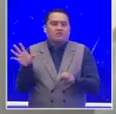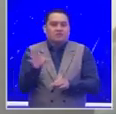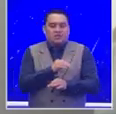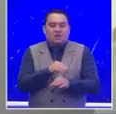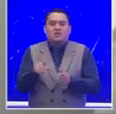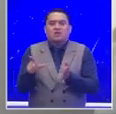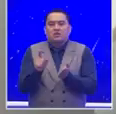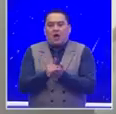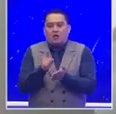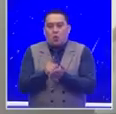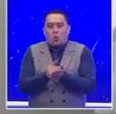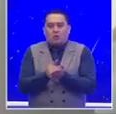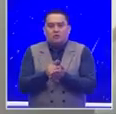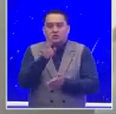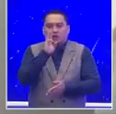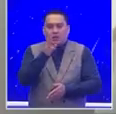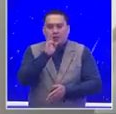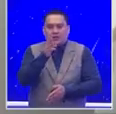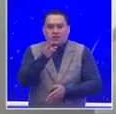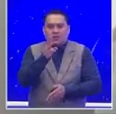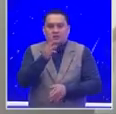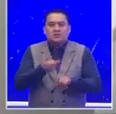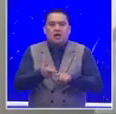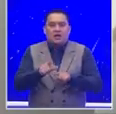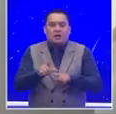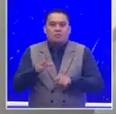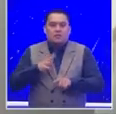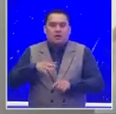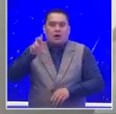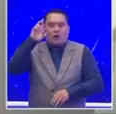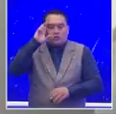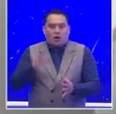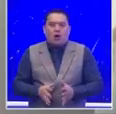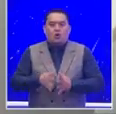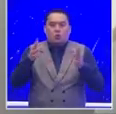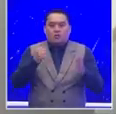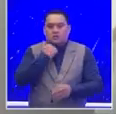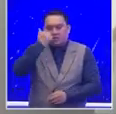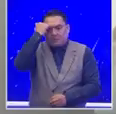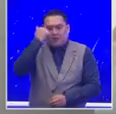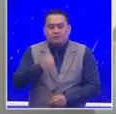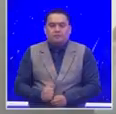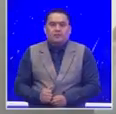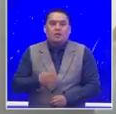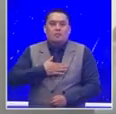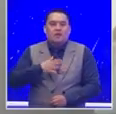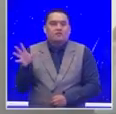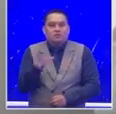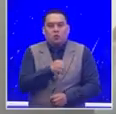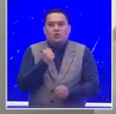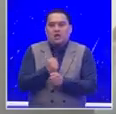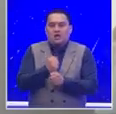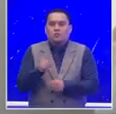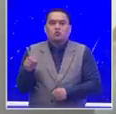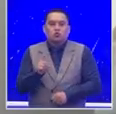видов налогов, от фонда заработной платы. За это государству огромное спасибо. Мы все сделаем для того,